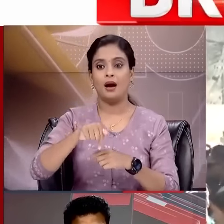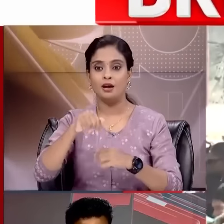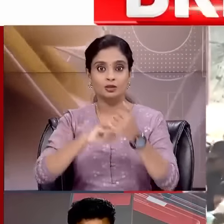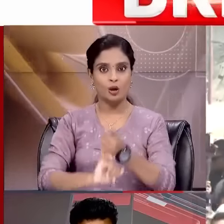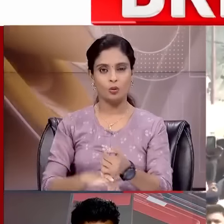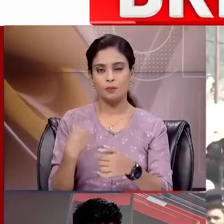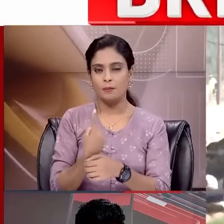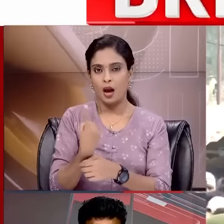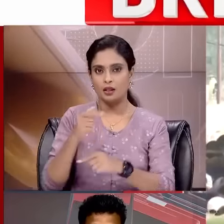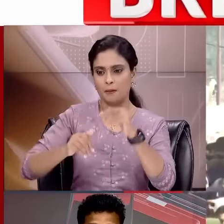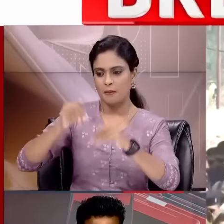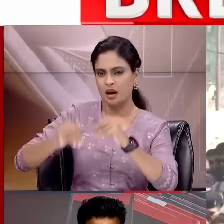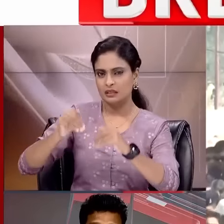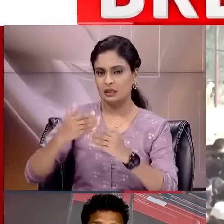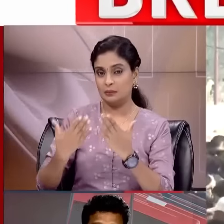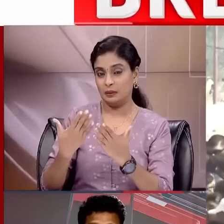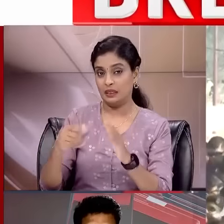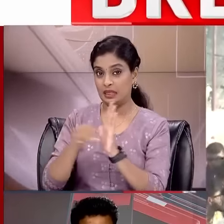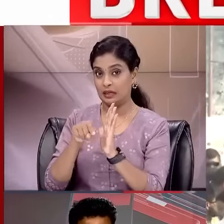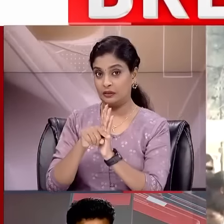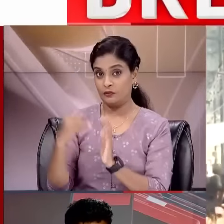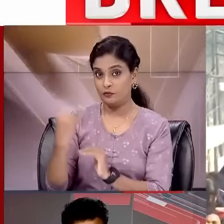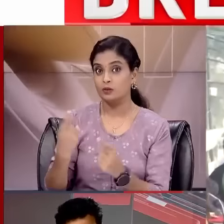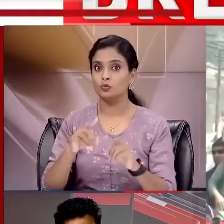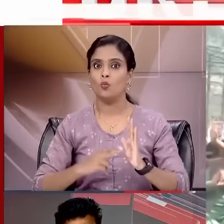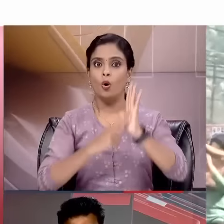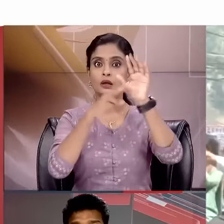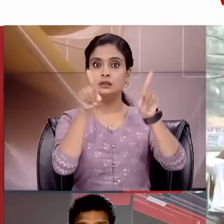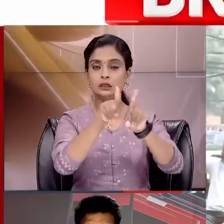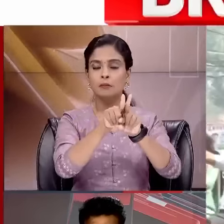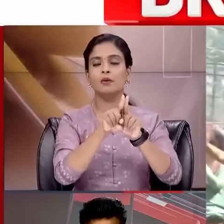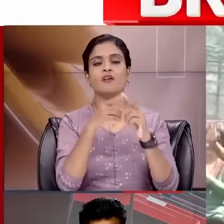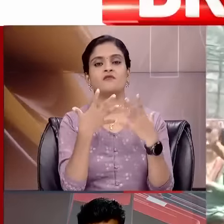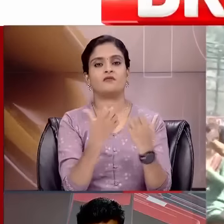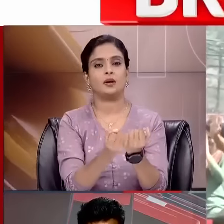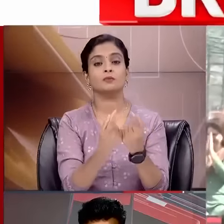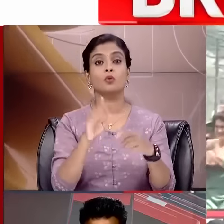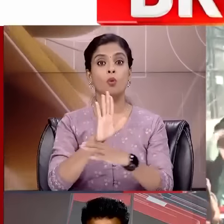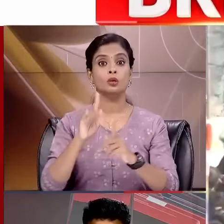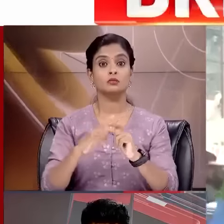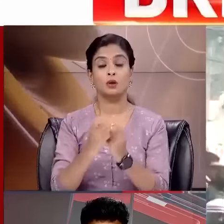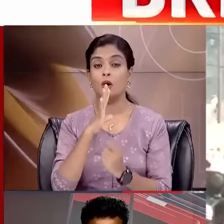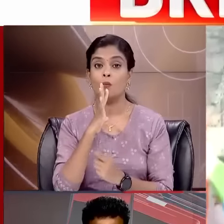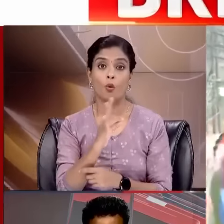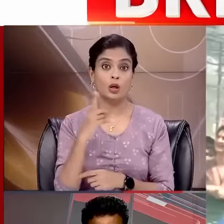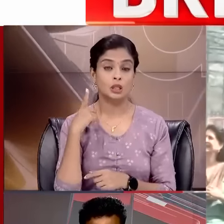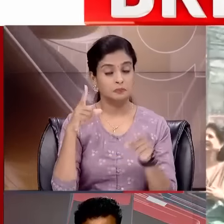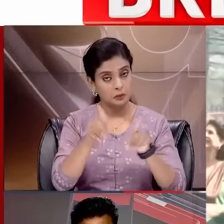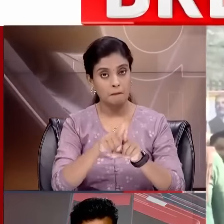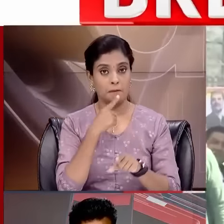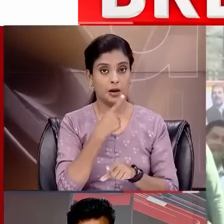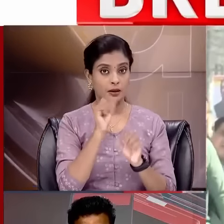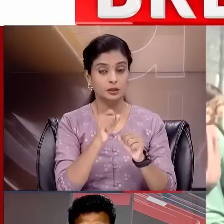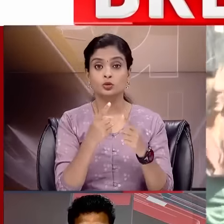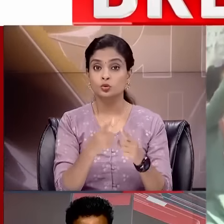ഒരു സീറ്റിൽ രാഹുൽ ഗാന്ധി വേണമെന്ന ആവശ്യം ഇന്ത്യ സഖ്യത്തിൽ തന്നെ ഉയർന്നിരുന്നു മാത്രമല്ല കോൺഗ്രസിന്റെ പ്രധാനപ്പെട്ട നേതാക്കളും ആ കാര്യം സൂചിപ്പിച്ചിരുന്നു അതുകൊണ്ട്